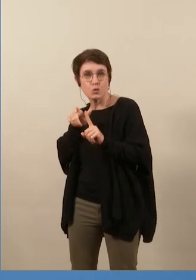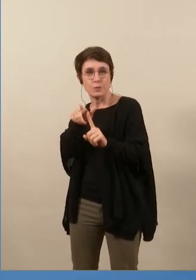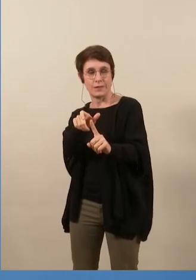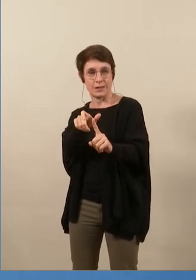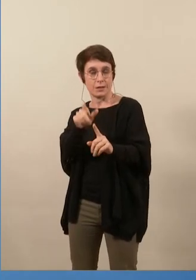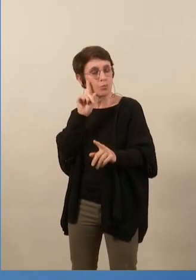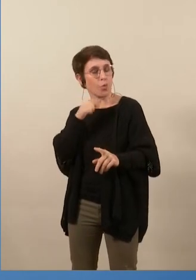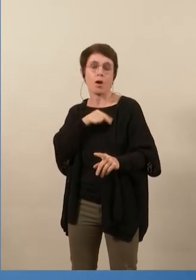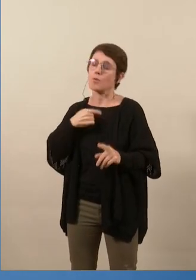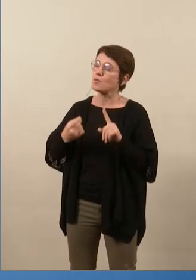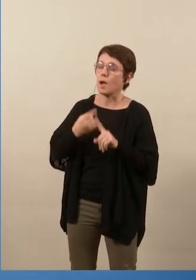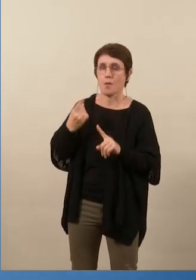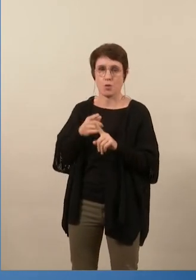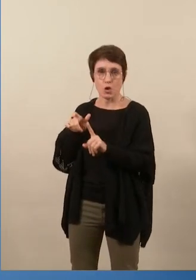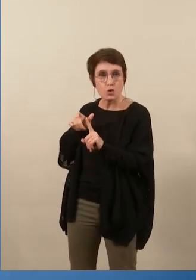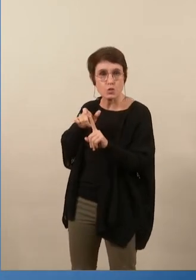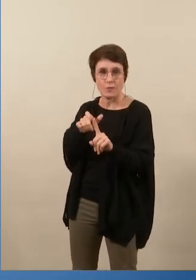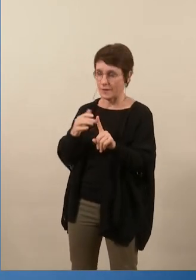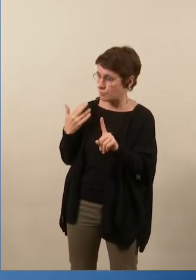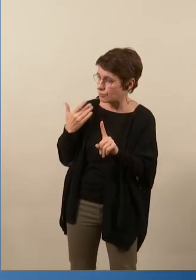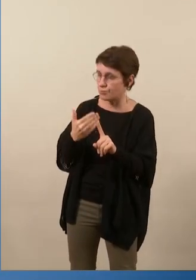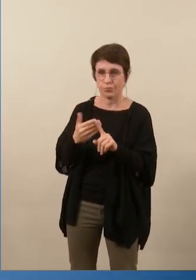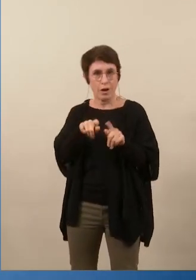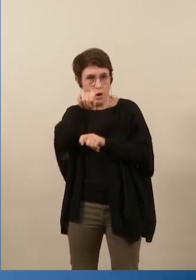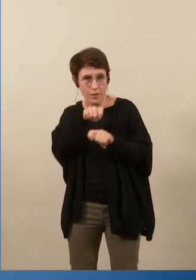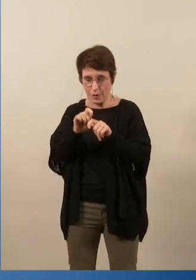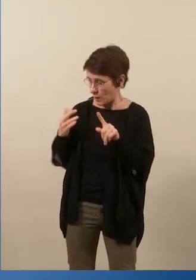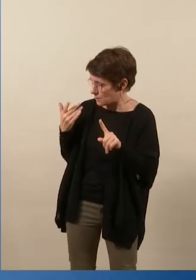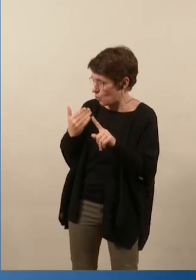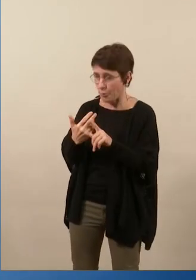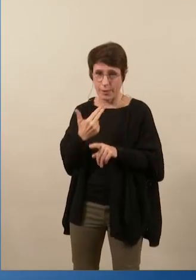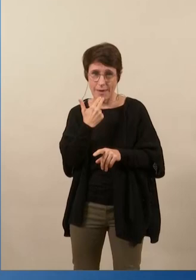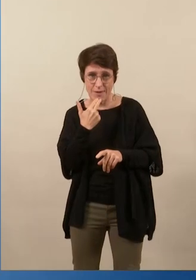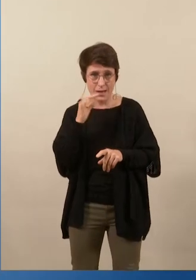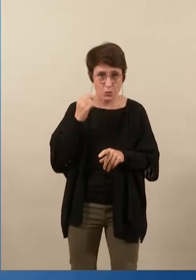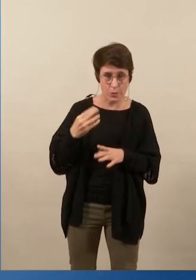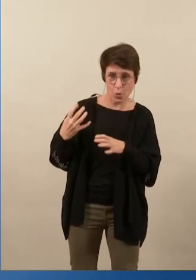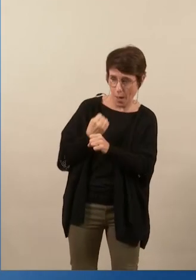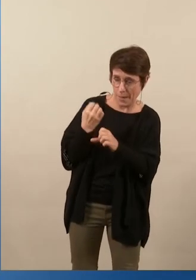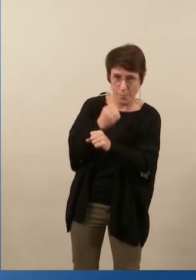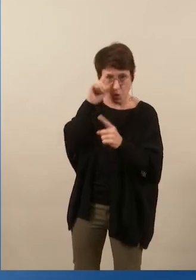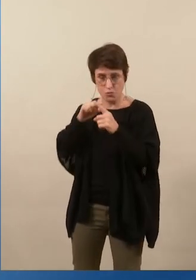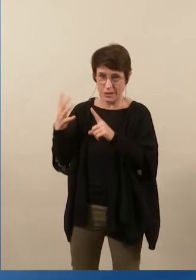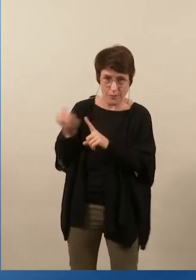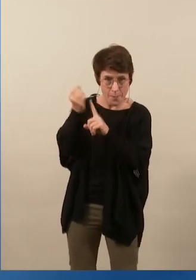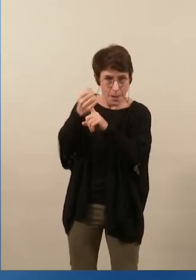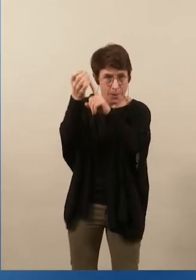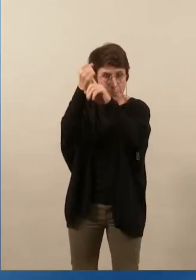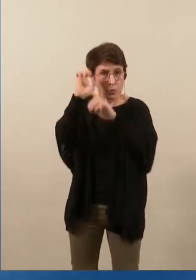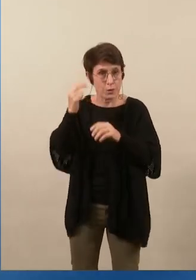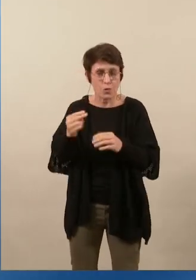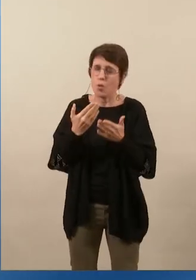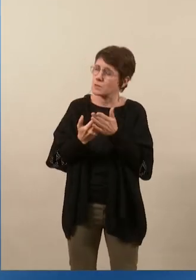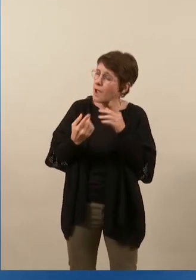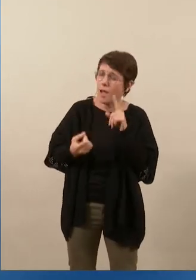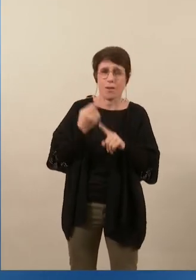effectivement important de pouvoir évaluer est-ce que nous avons été efficac est-ce que nous avons été efficients est-ce que les objectifs ont été atteints et ça c'est des choses que nous prenons très